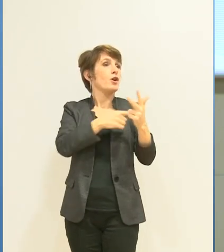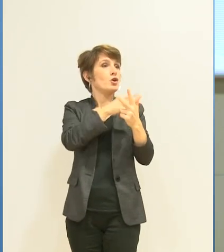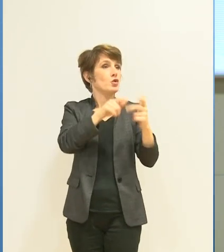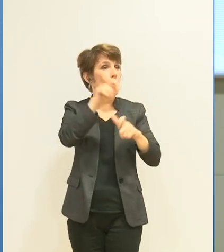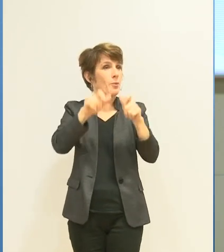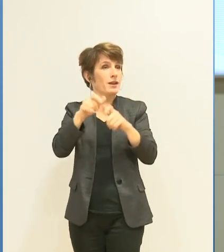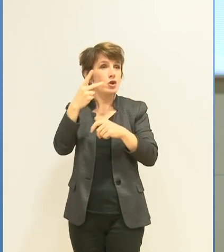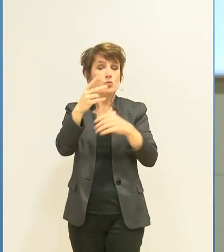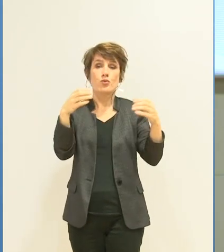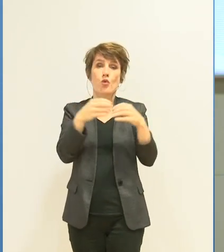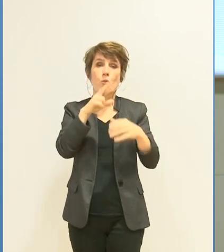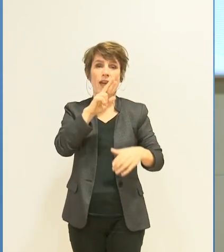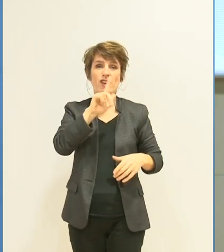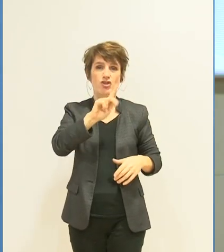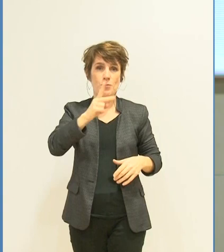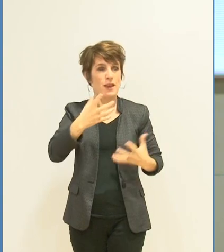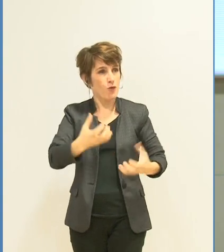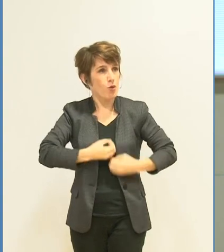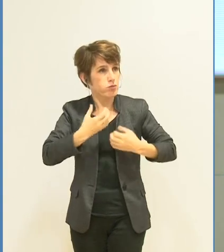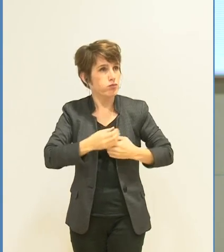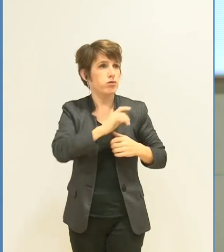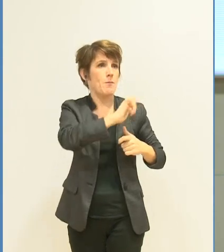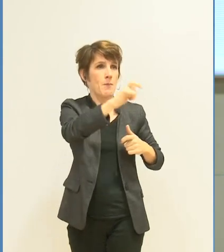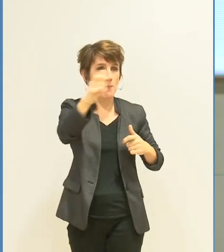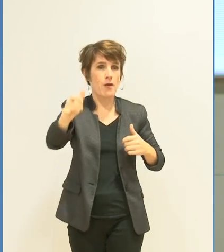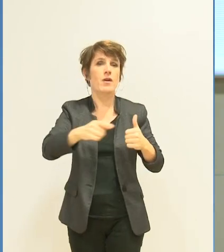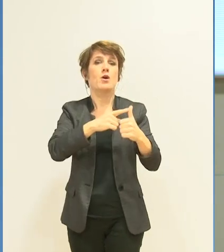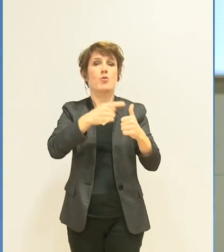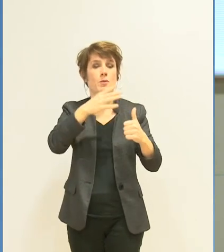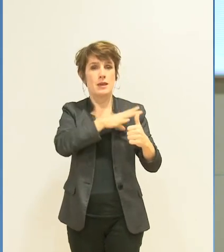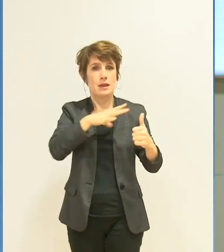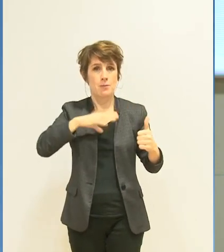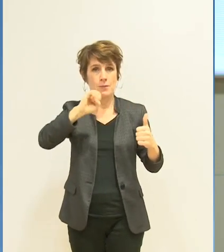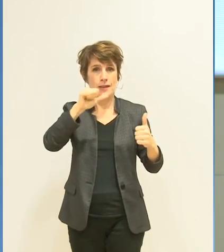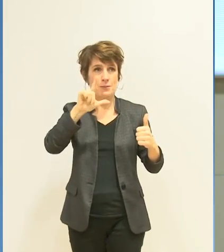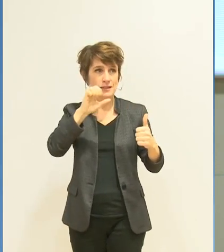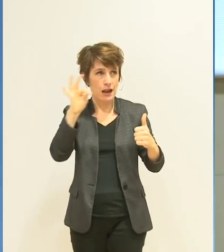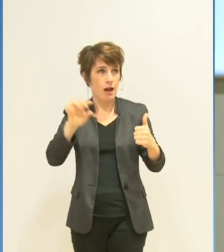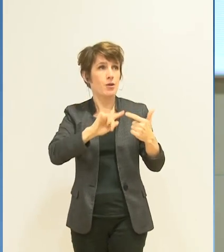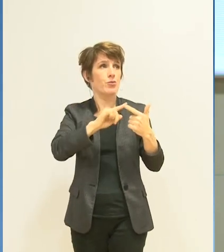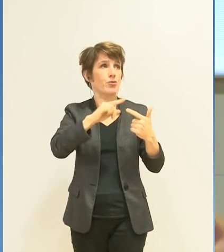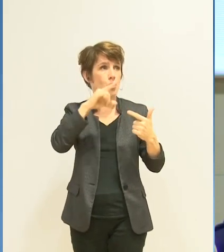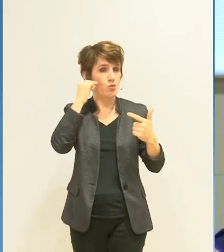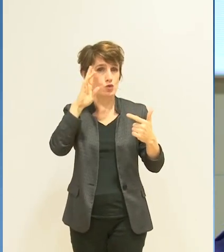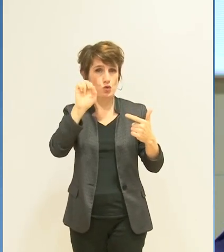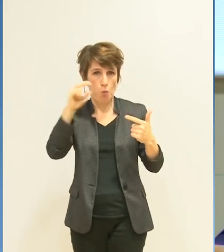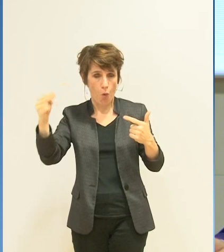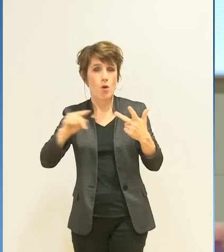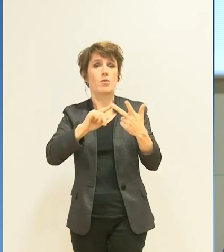rgp donc dans l'ordre des demandes salah puis monsieur bron puis monsieur voir